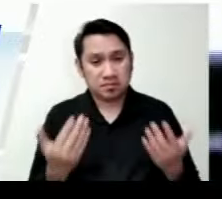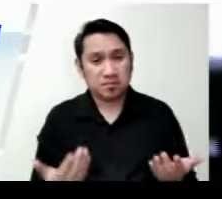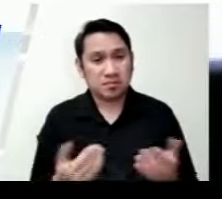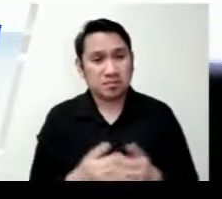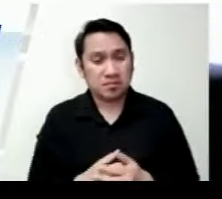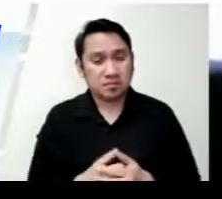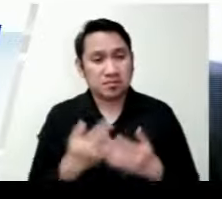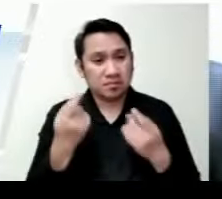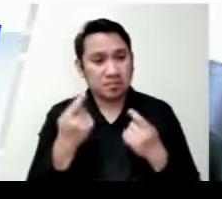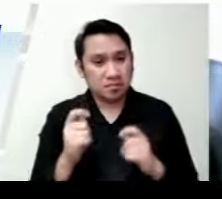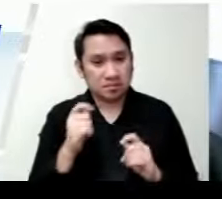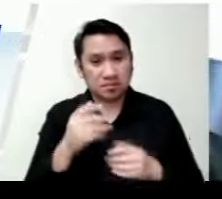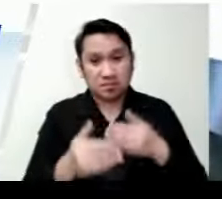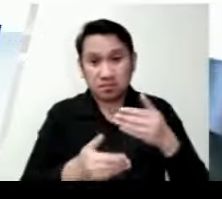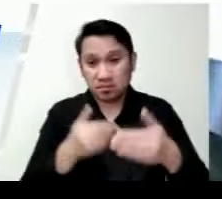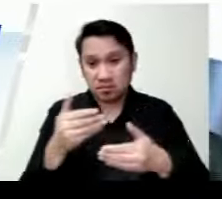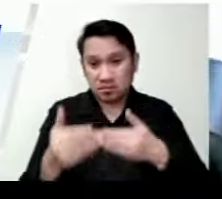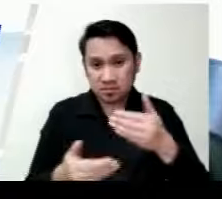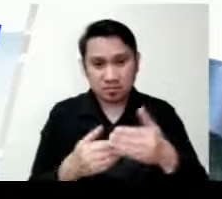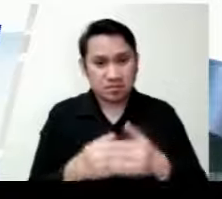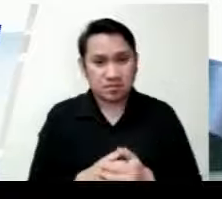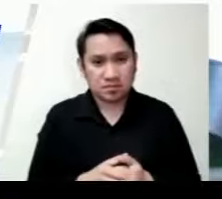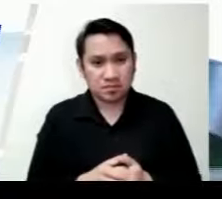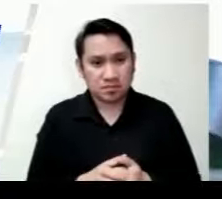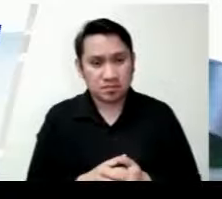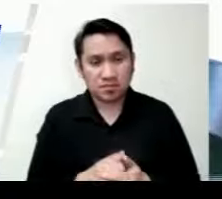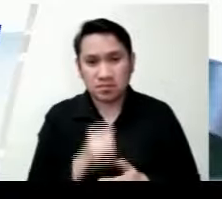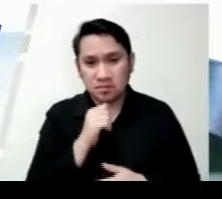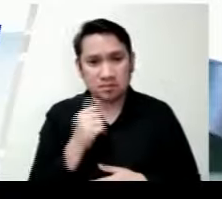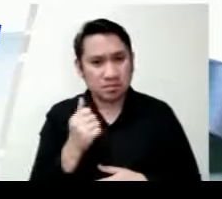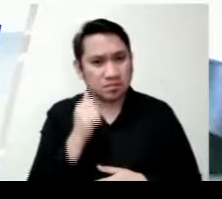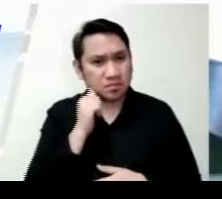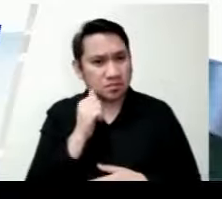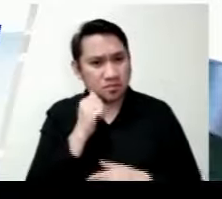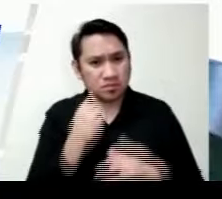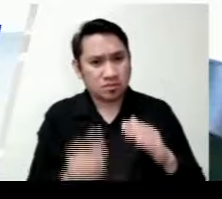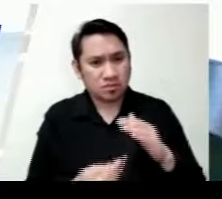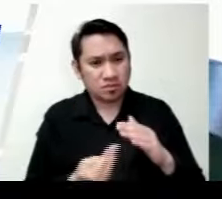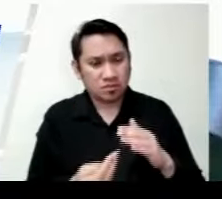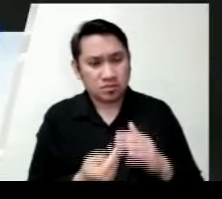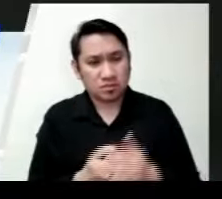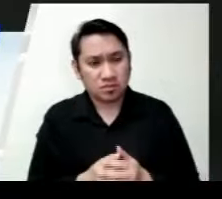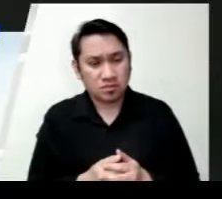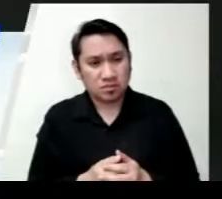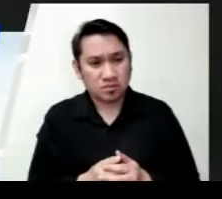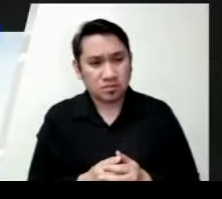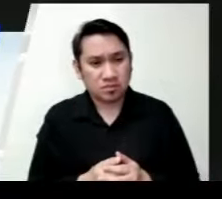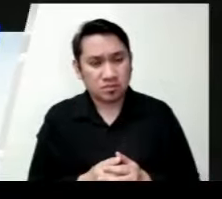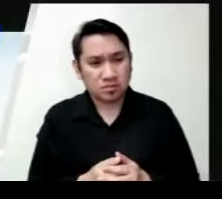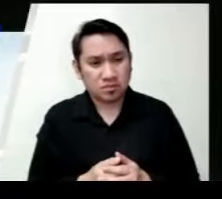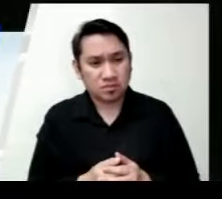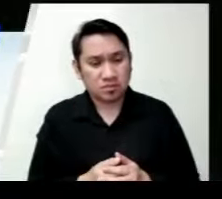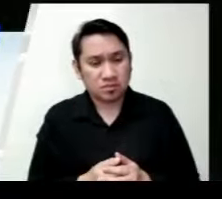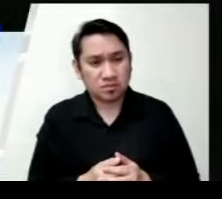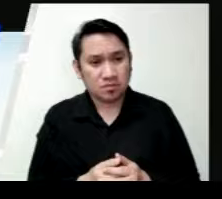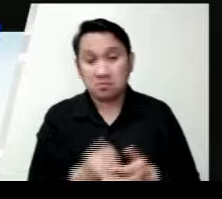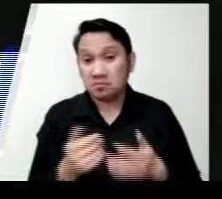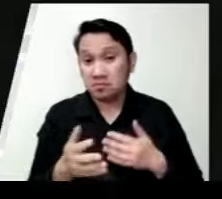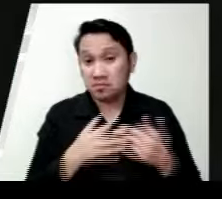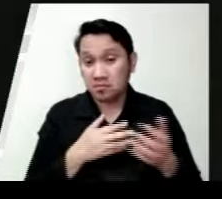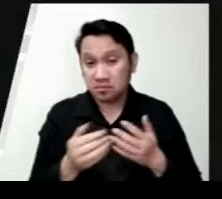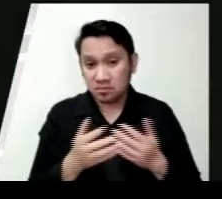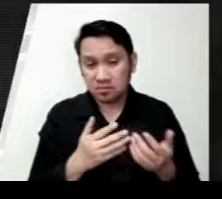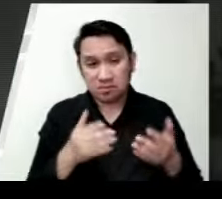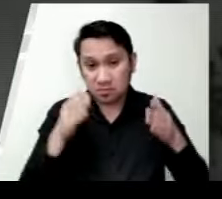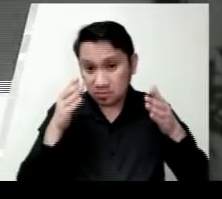the process na hindi ka nasa baba forever. I guess, yeah, I just take everything one day at a time. Kahit na nga raw nakatuon ang mas